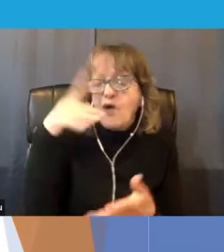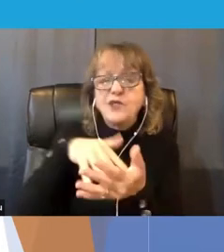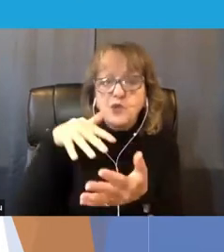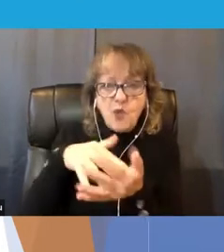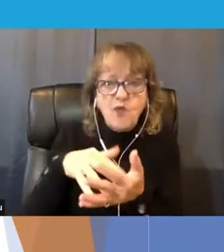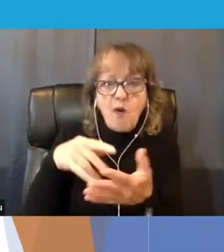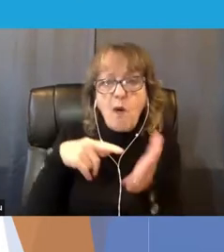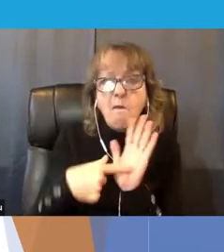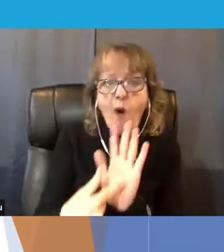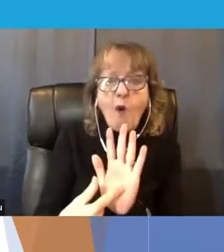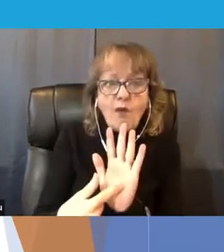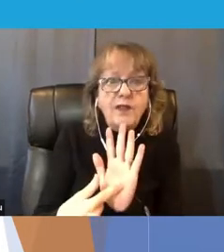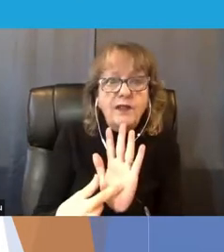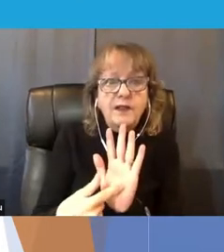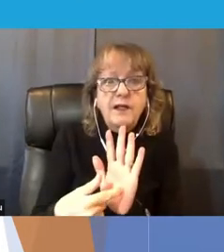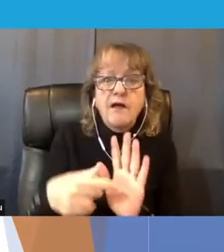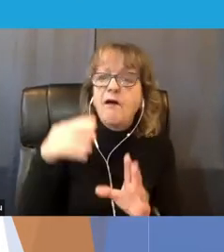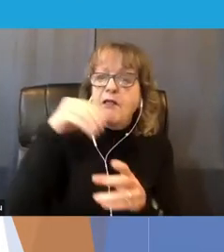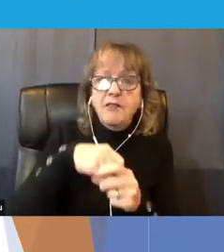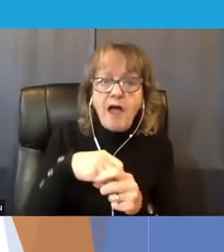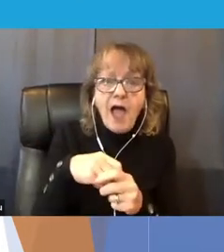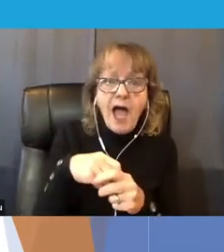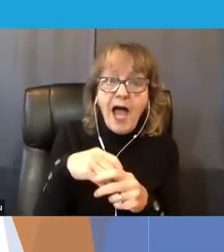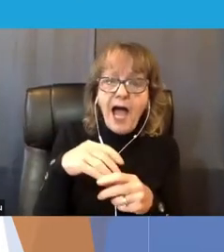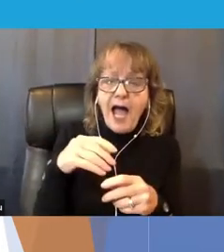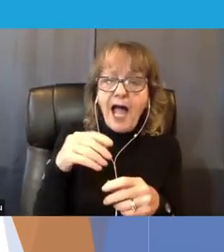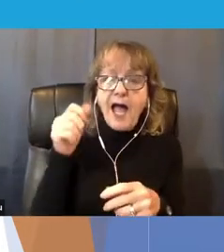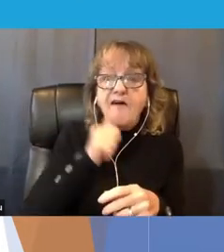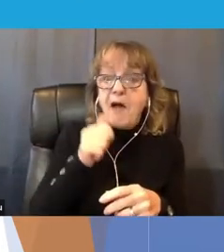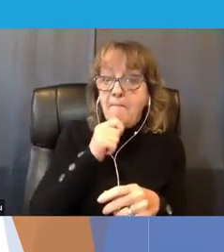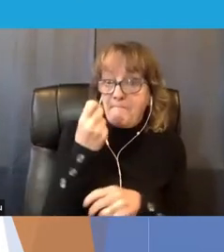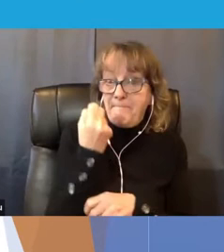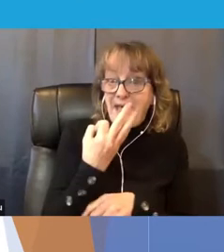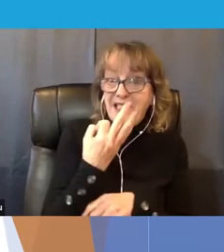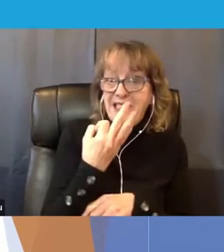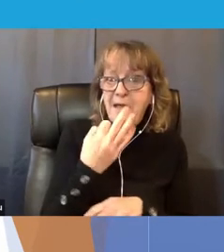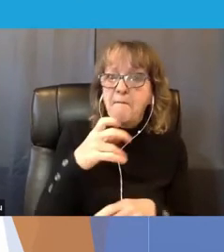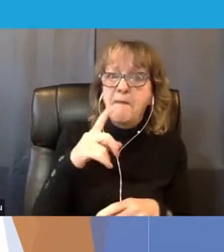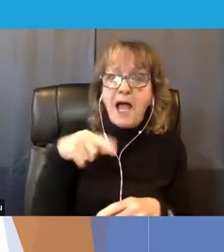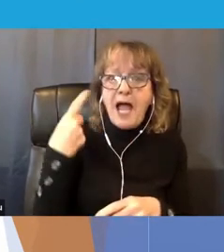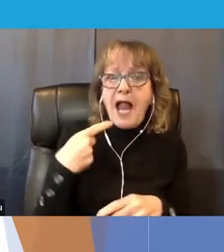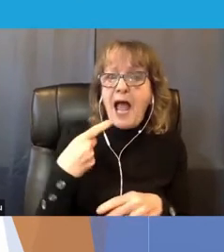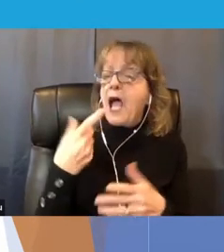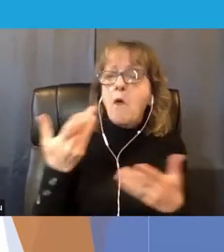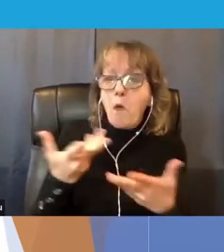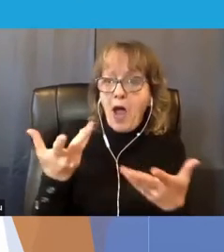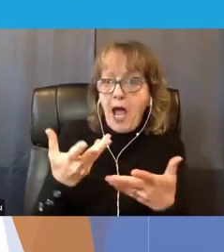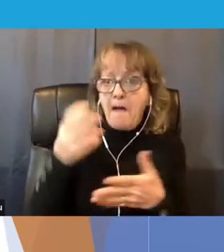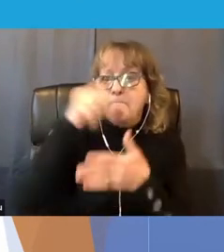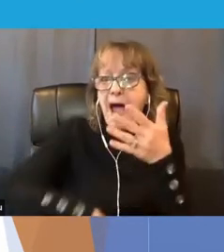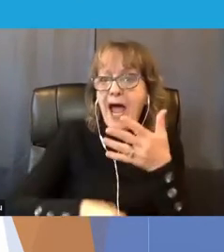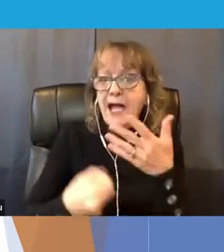violences dans les sphères intimes semblent être renforcées par le manque